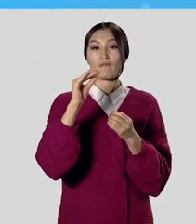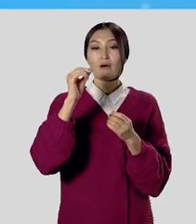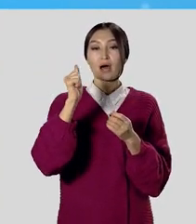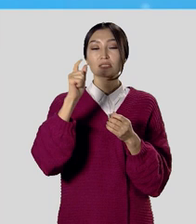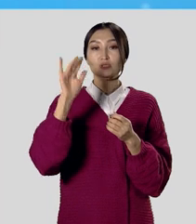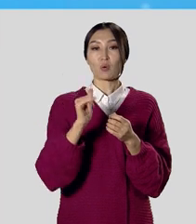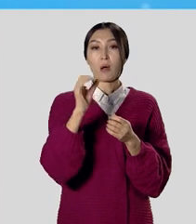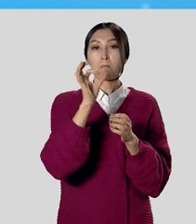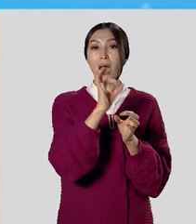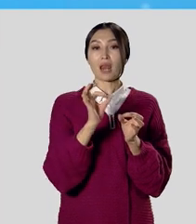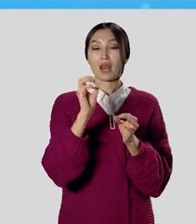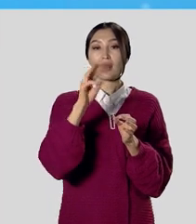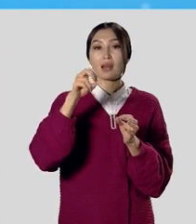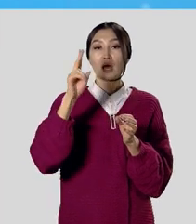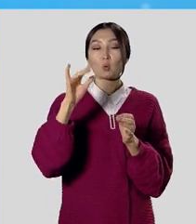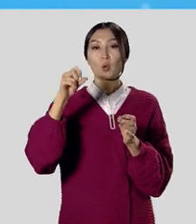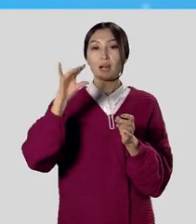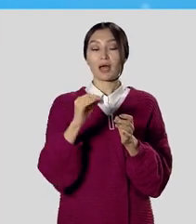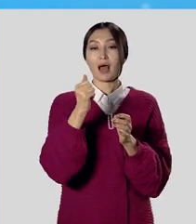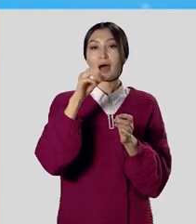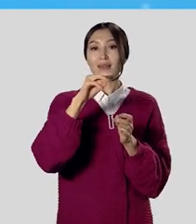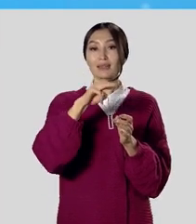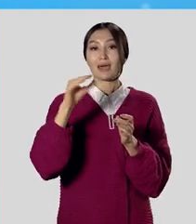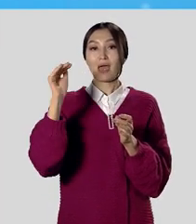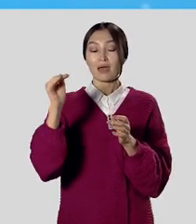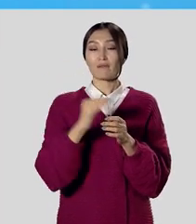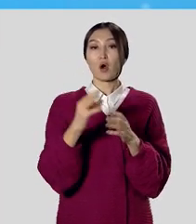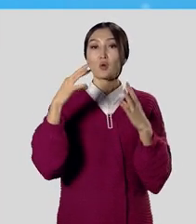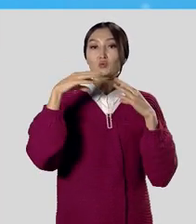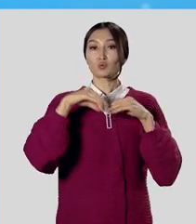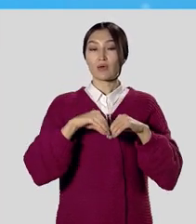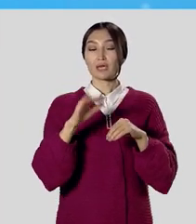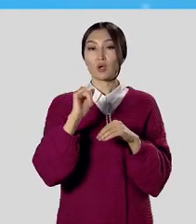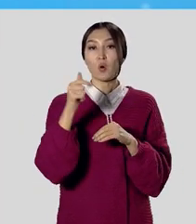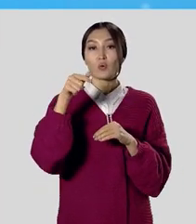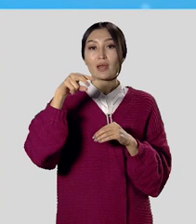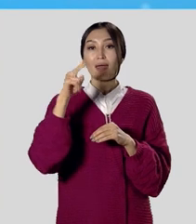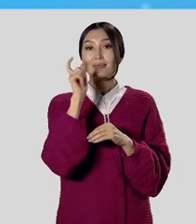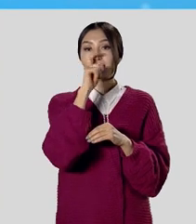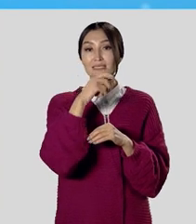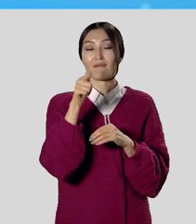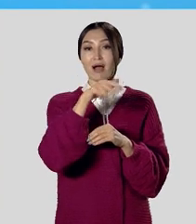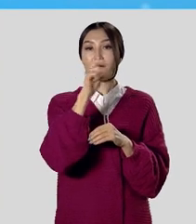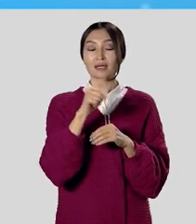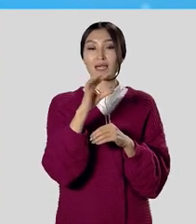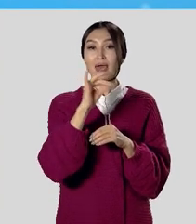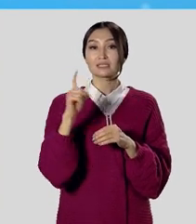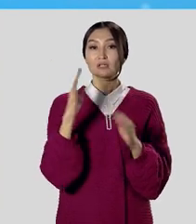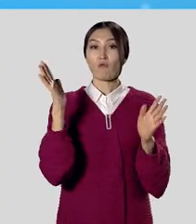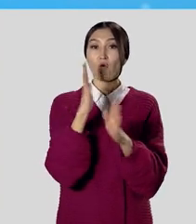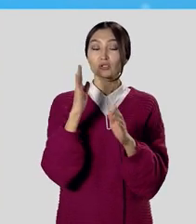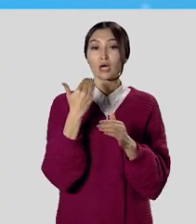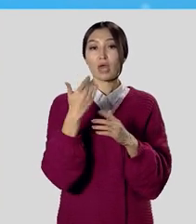молекулы АТФ. В темновой фазе происходит усвоение углекислого газа из воздуха,